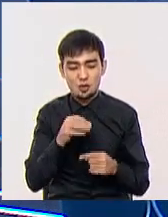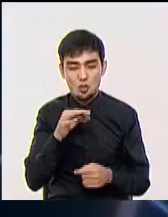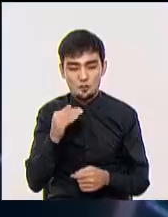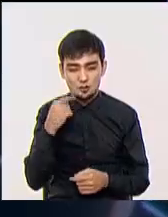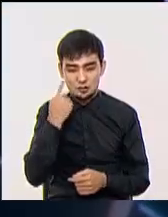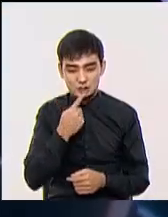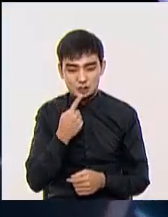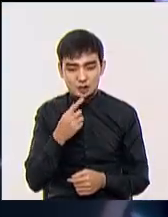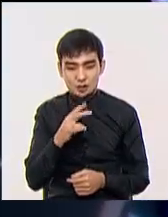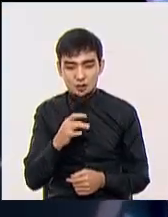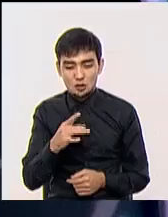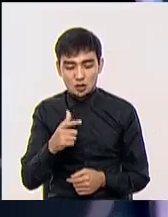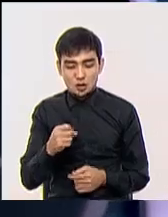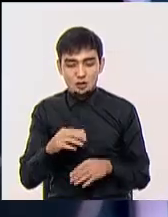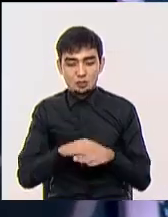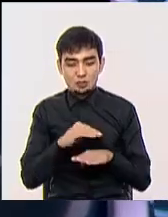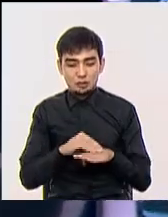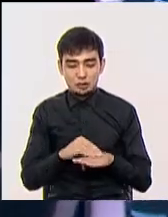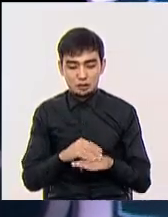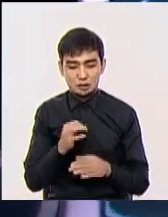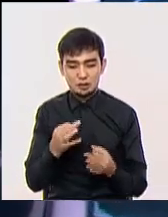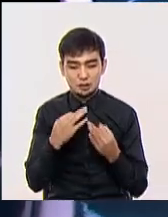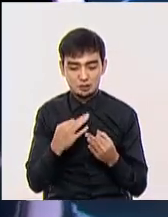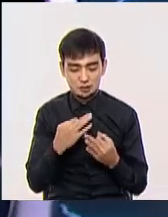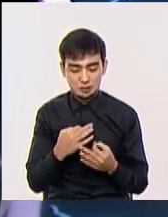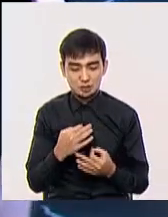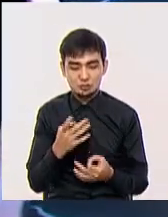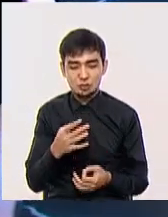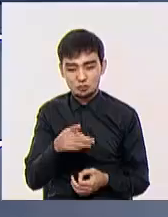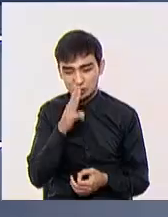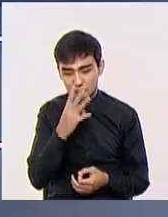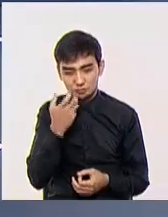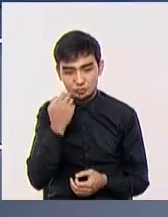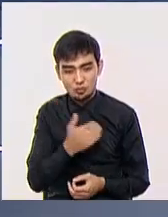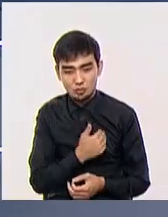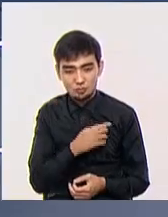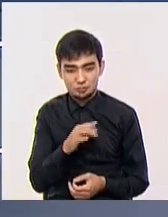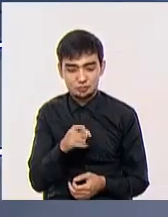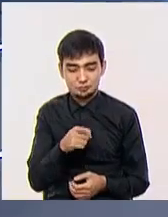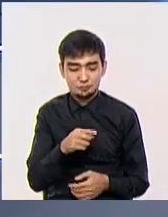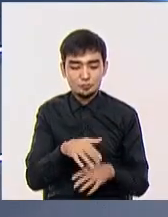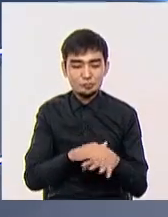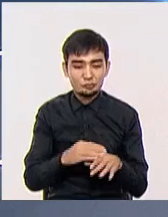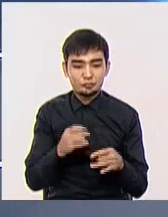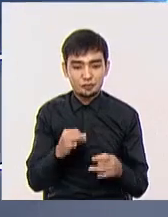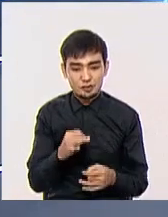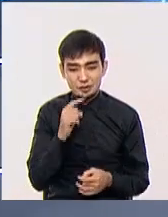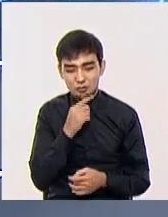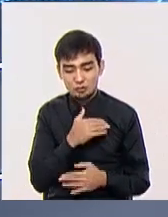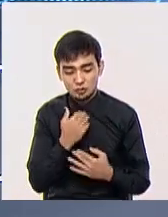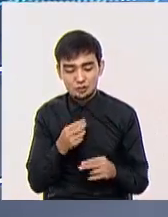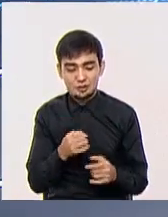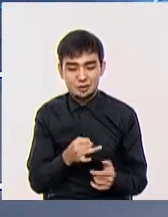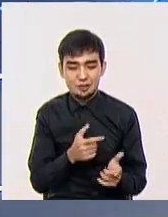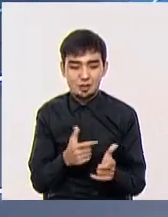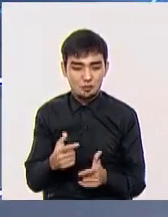данные нургали добрый вечер расскажи сколько вы хотели зарабатывать наши граждане чтобы не экономить и готовы